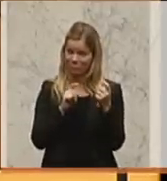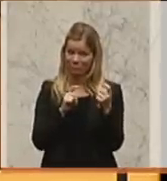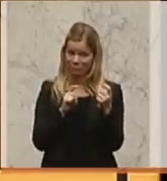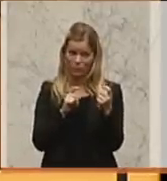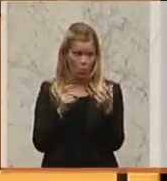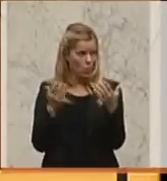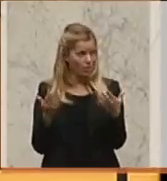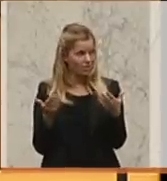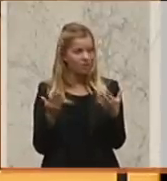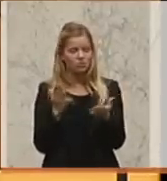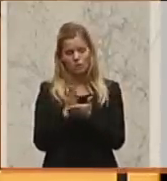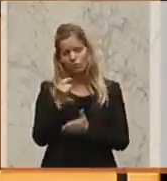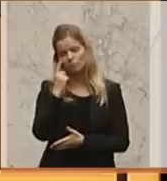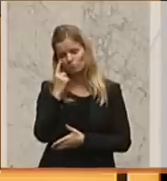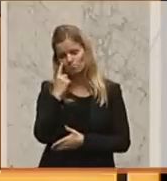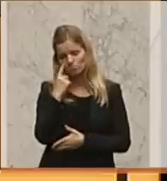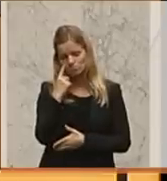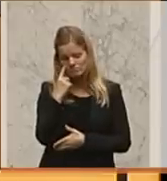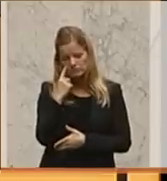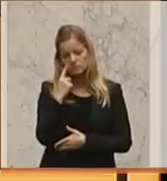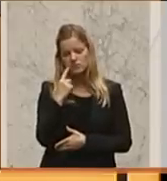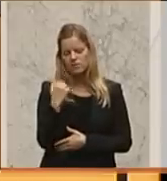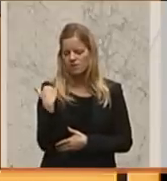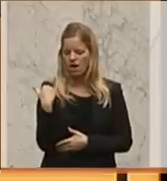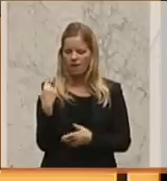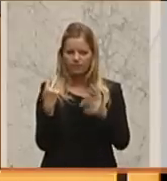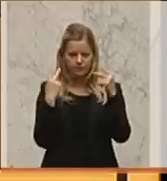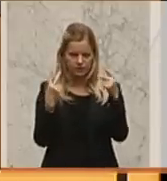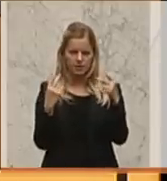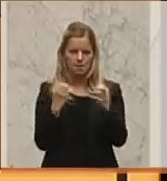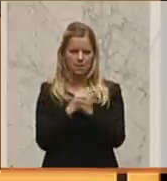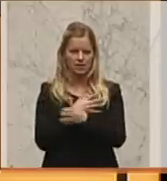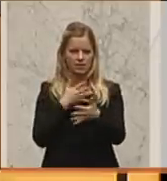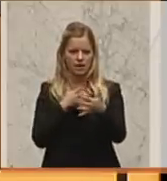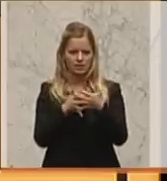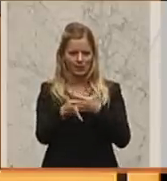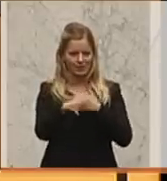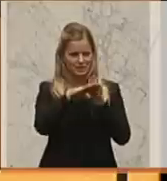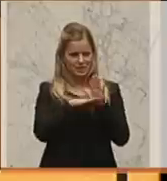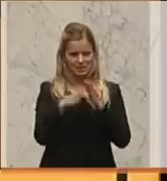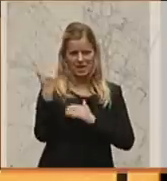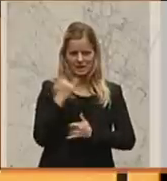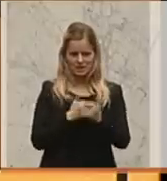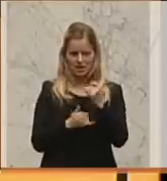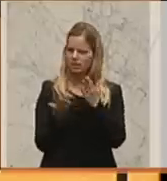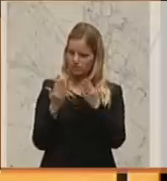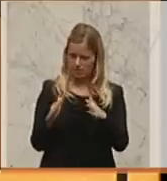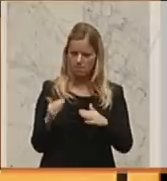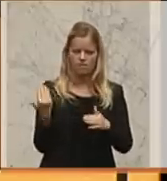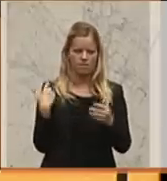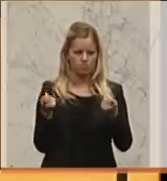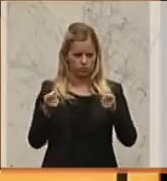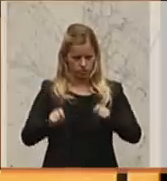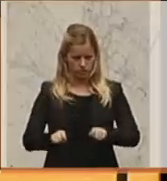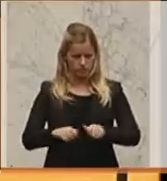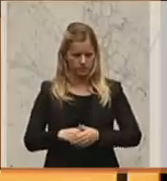zeigt es sich wieder einmal, wie wichtig es war, das Medientransparenzgesetz im Vorjahr, im Dezember des Vorjahres zu beschließen. Das